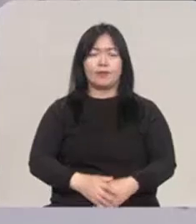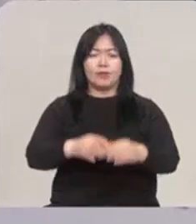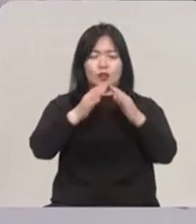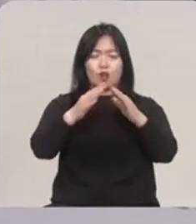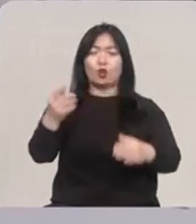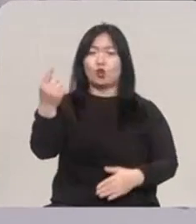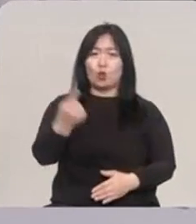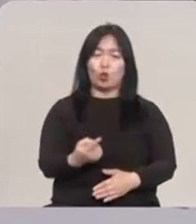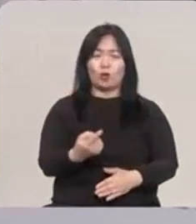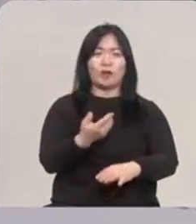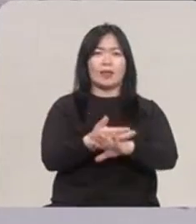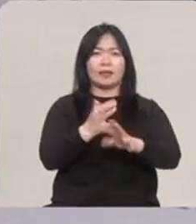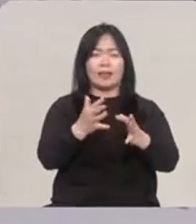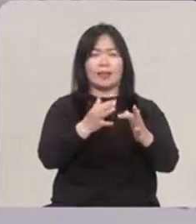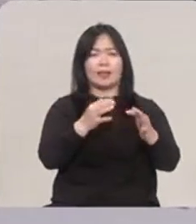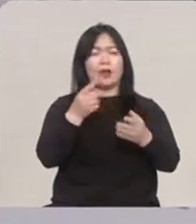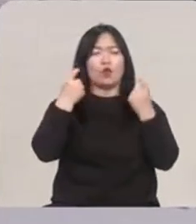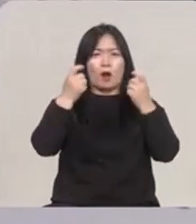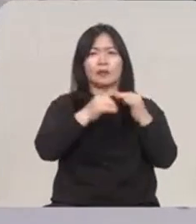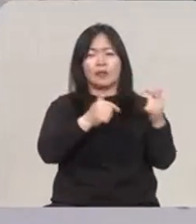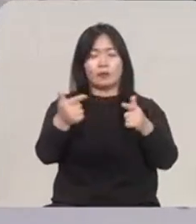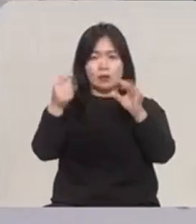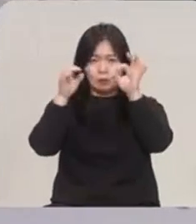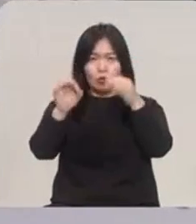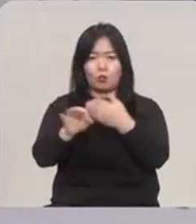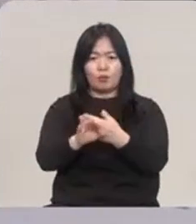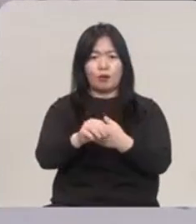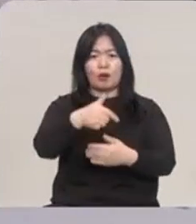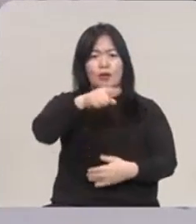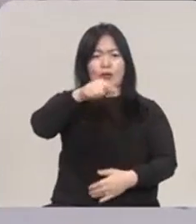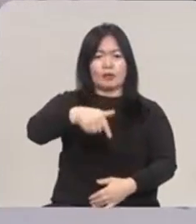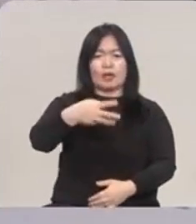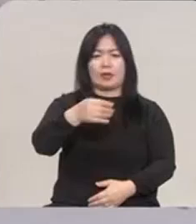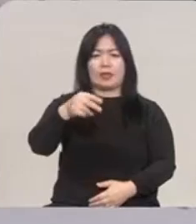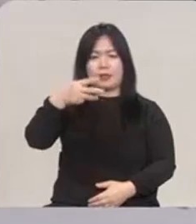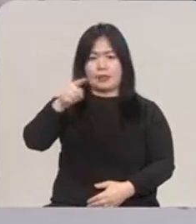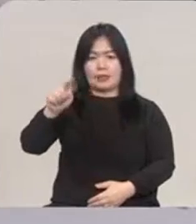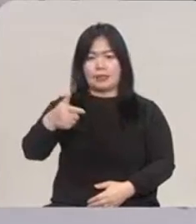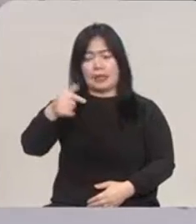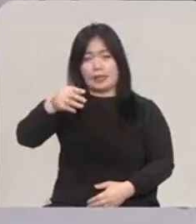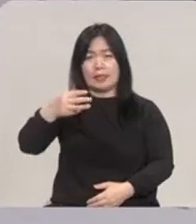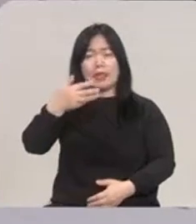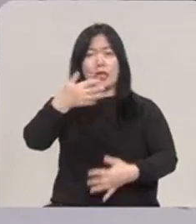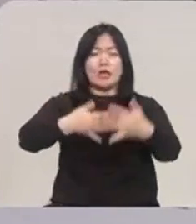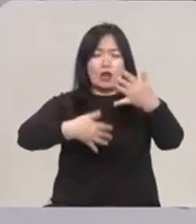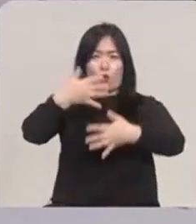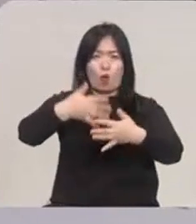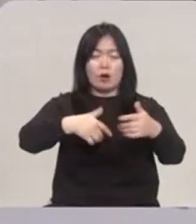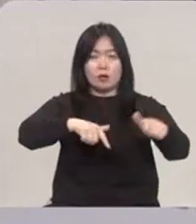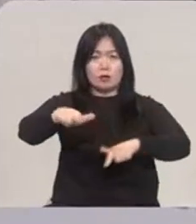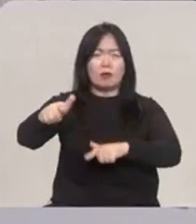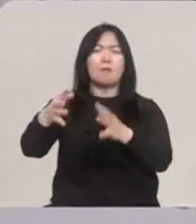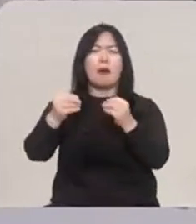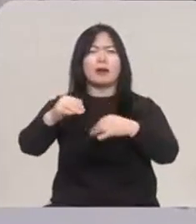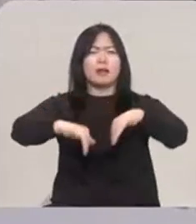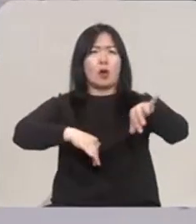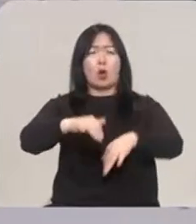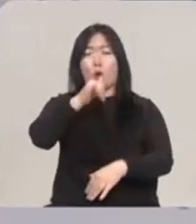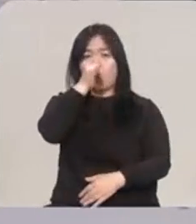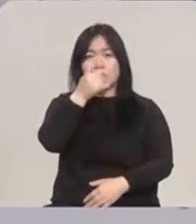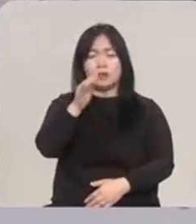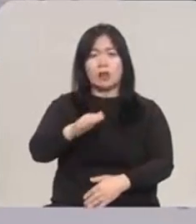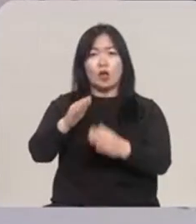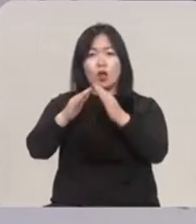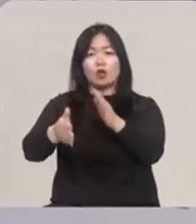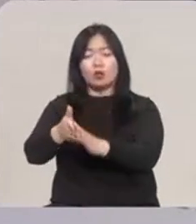전주를 찾는 국내외 관광객들은 한옥마을과 갱리단길, 또 영화의 거리가 있는 원도심을 주로 찾는데요. 최근